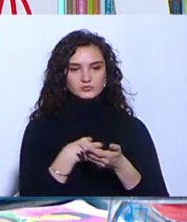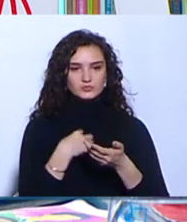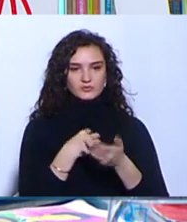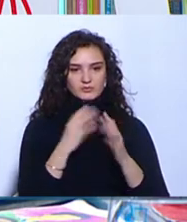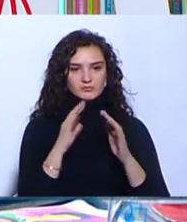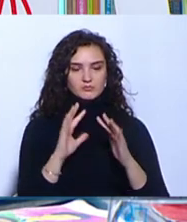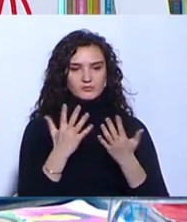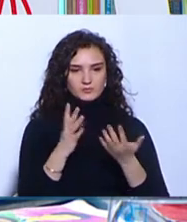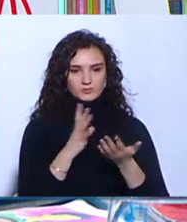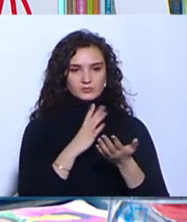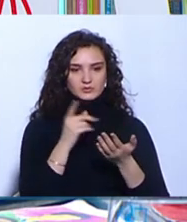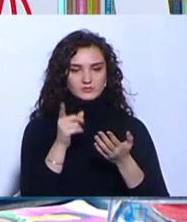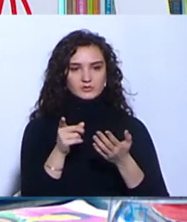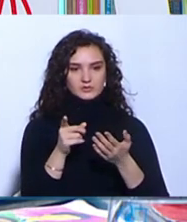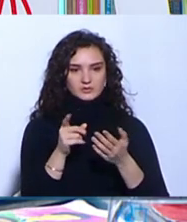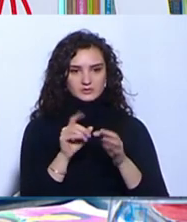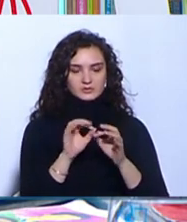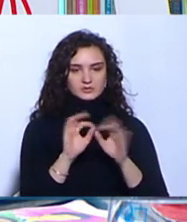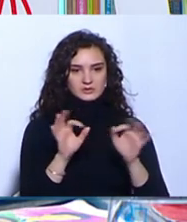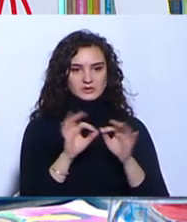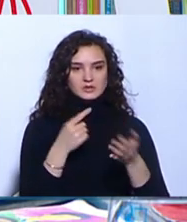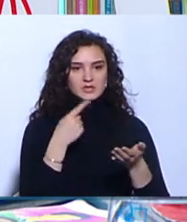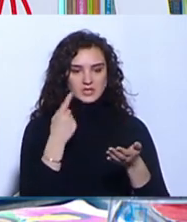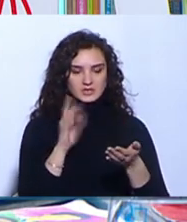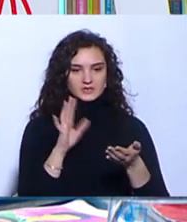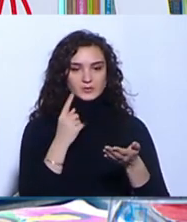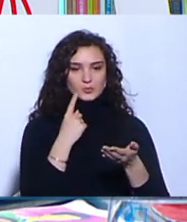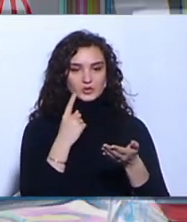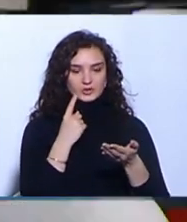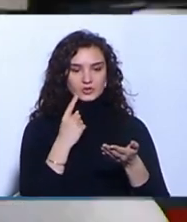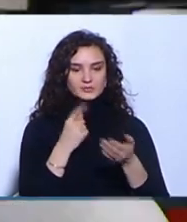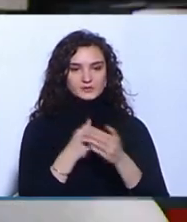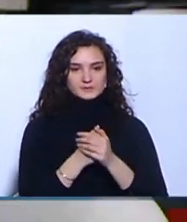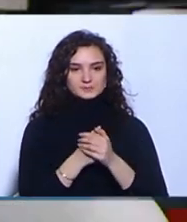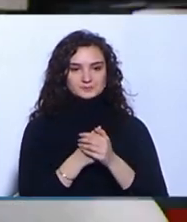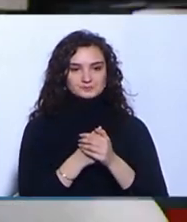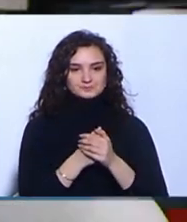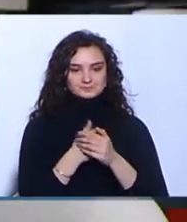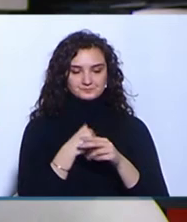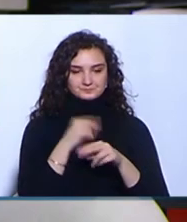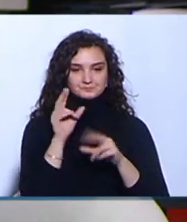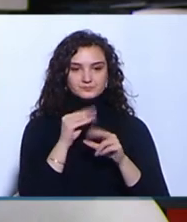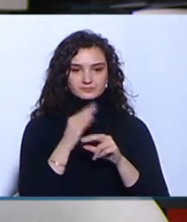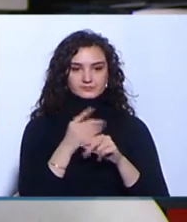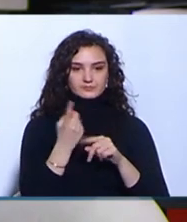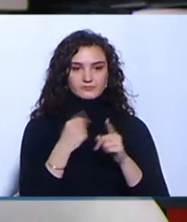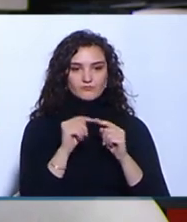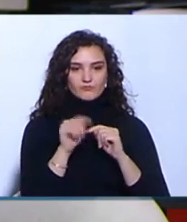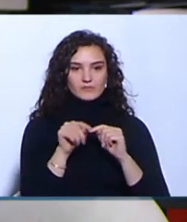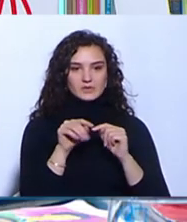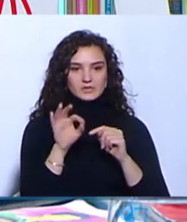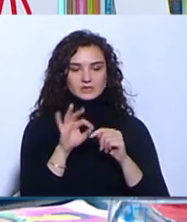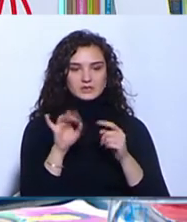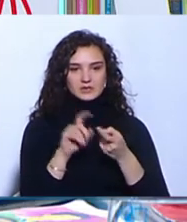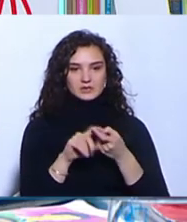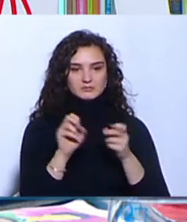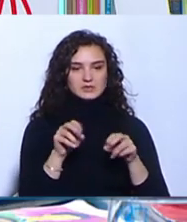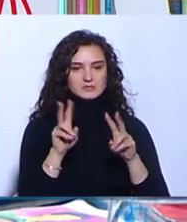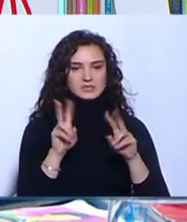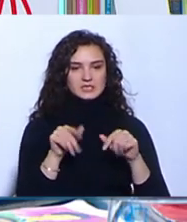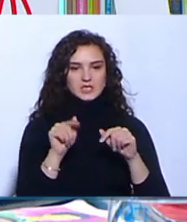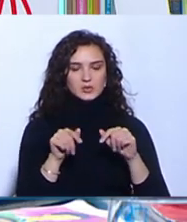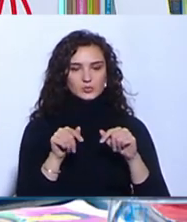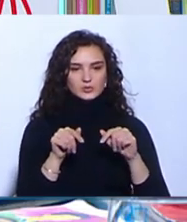მოვლენა, რომელიც თქვენ მოკრძალებით არ თქვით მორიდებით ლელა, მაგრამ მე იმედი მაქვს, რომ დავუბრუნდებით. ეს ეხება